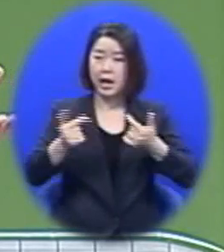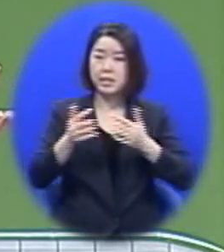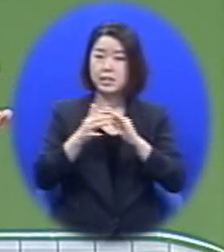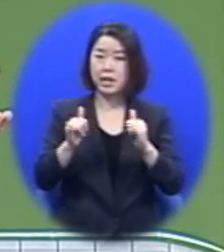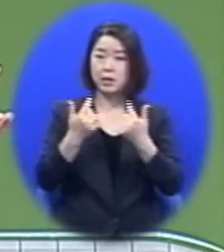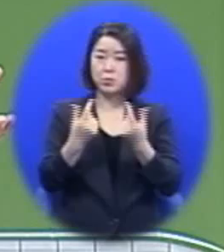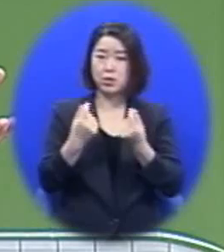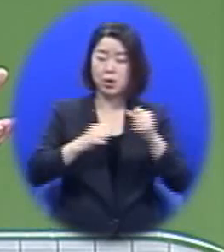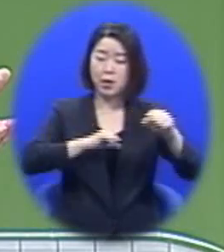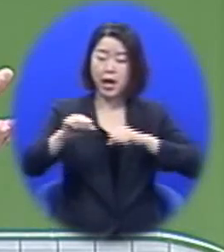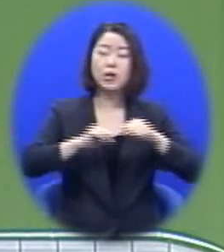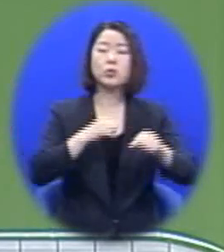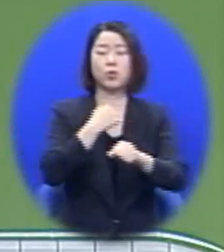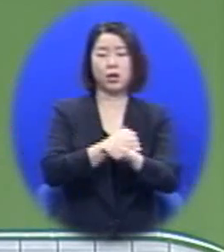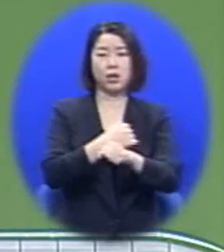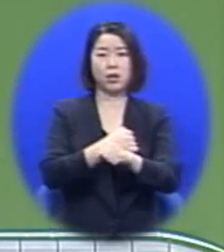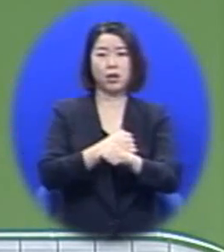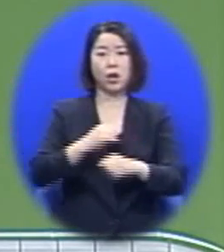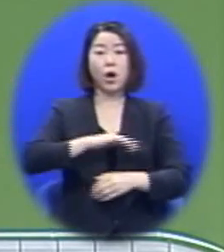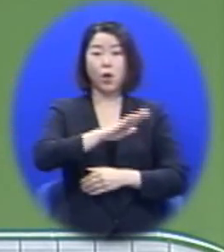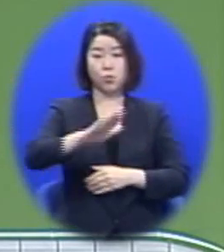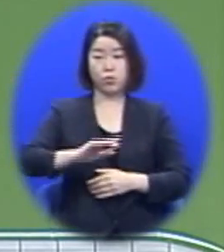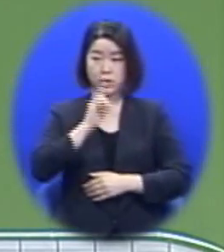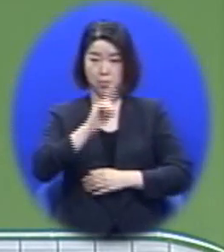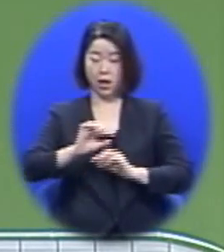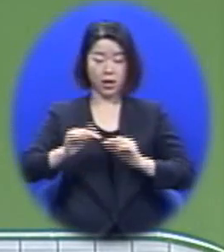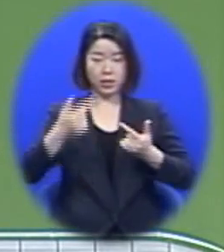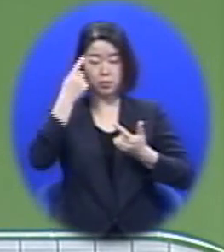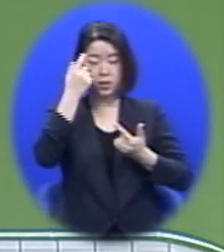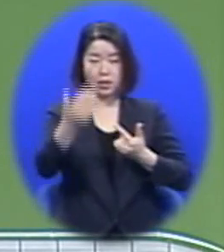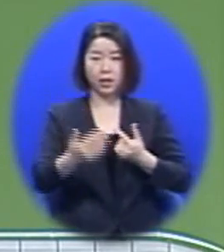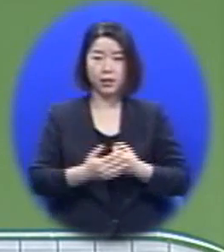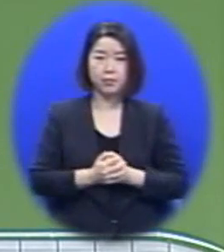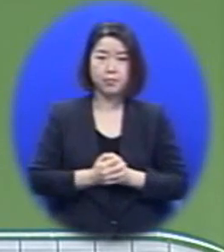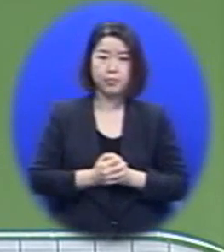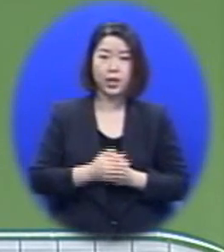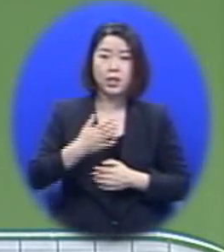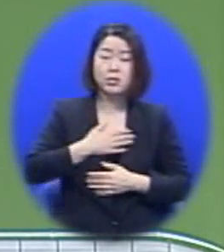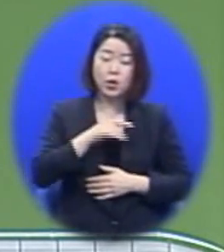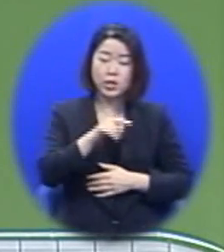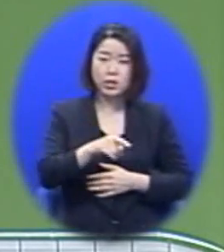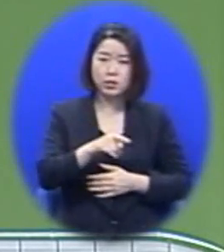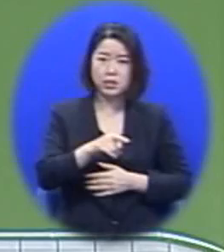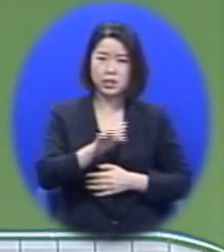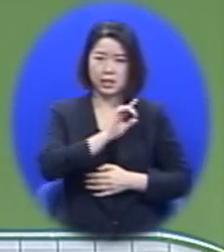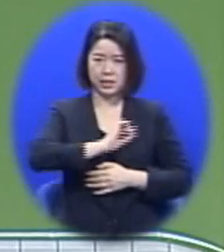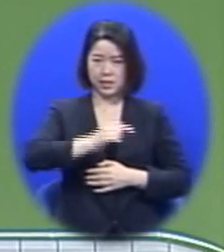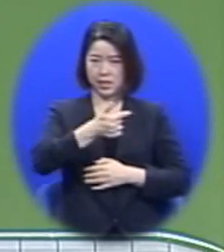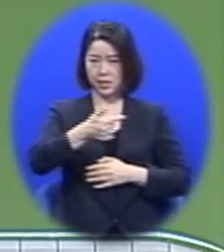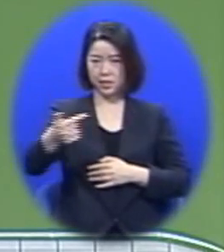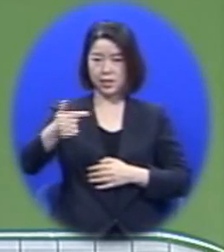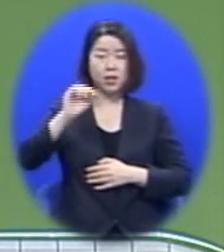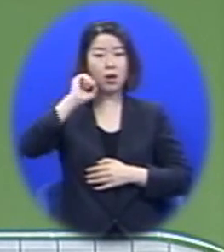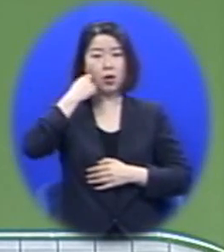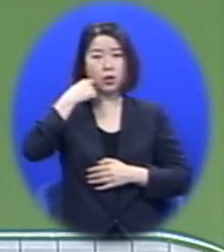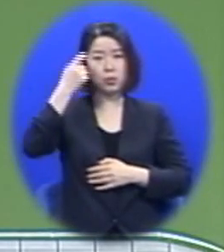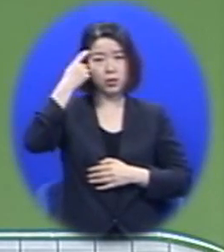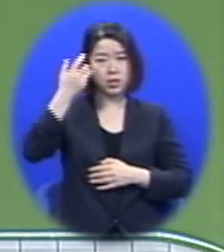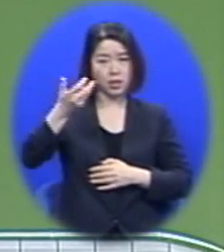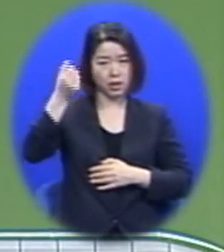않는 그 우리 이야기 아니에요. 저는 이것이 가장 큰 어려움이라고 생각합니다.